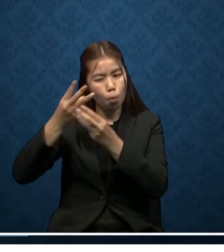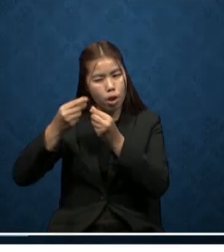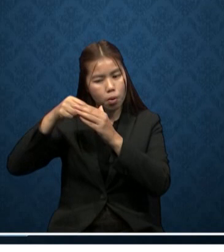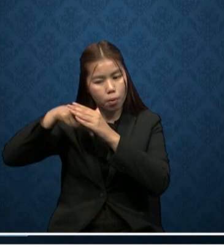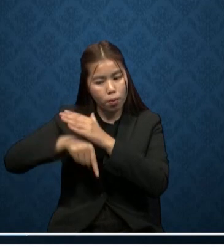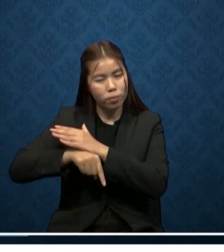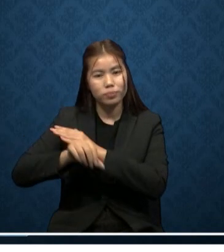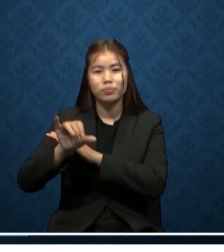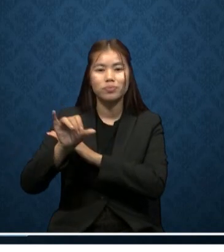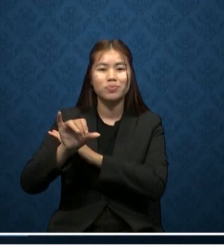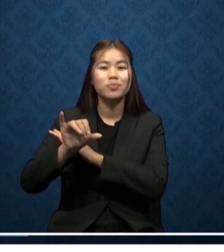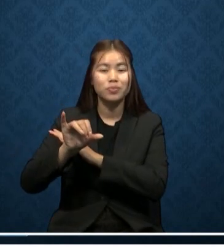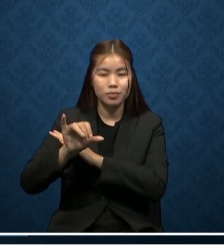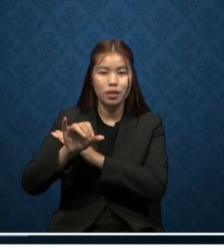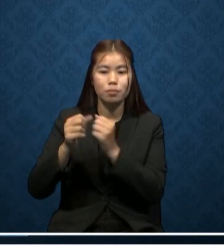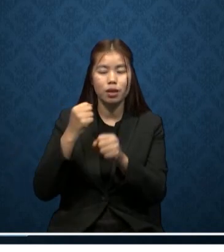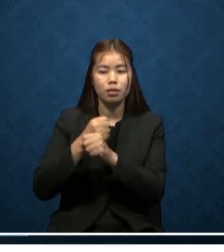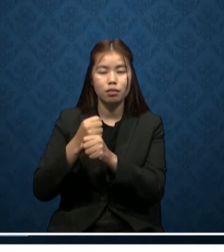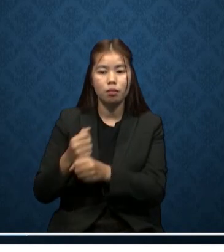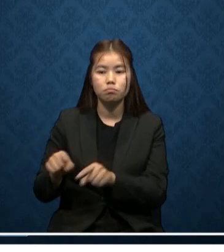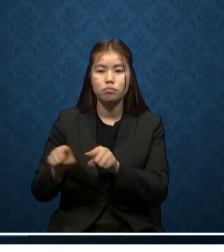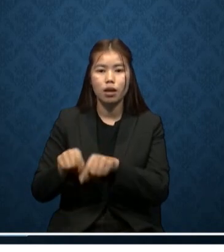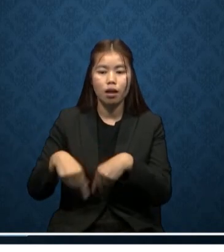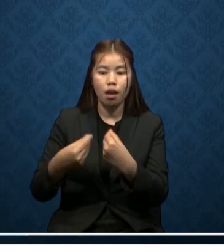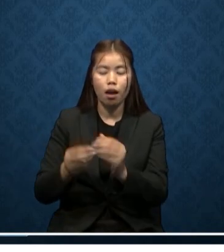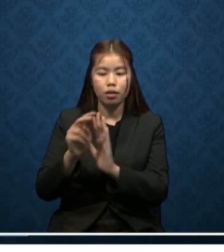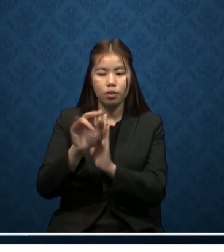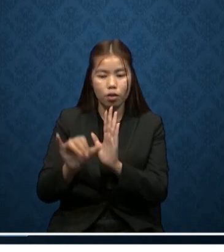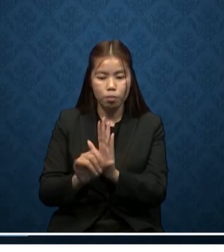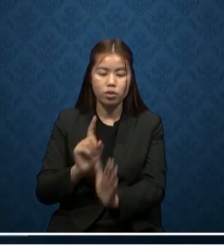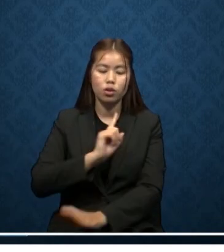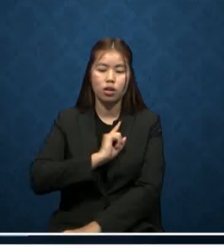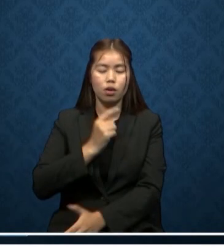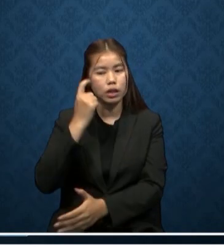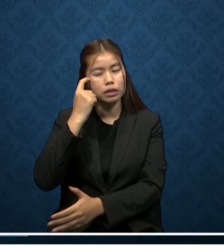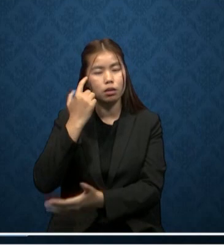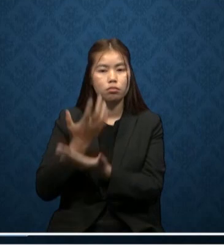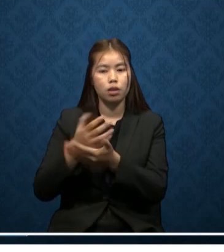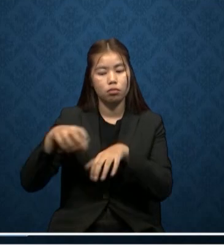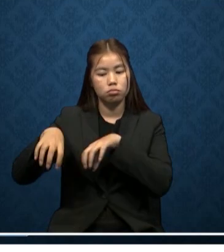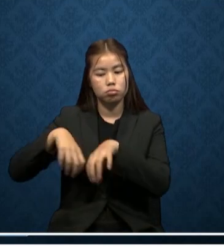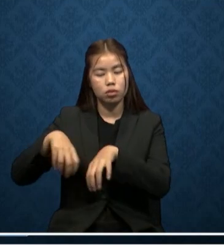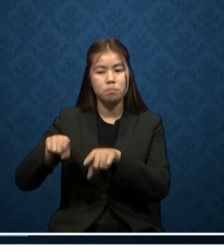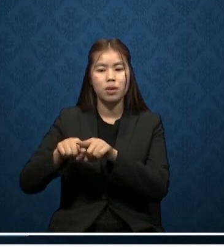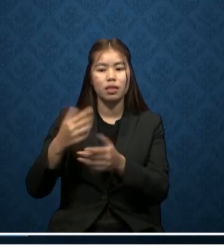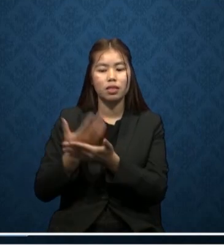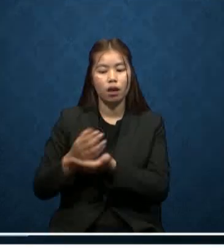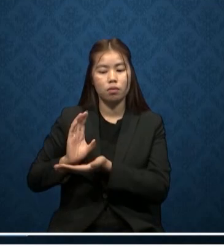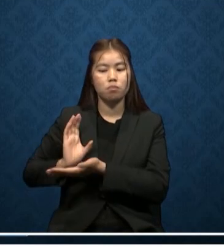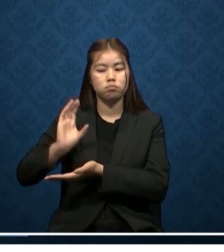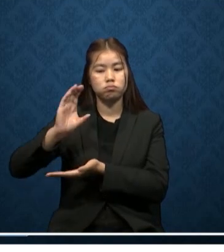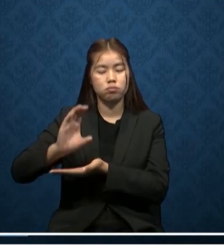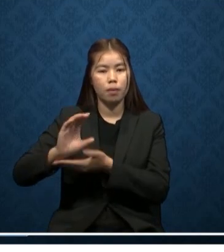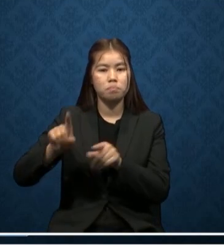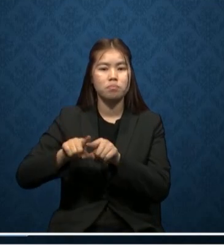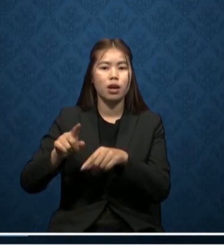งบประมาณก็จะทำมาและมอบนโยบายพอนอบนโยบายเจ้าหน้าที่งบประมาณก็จะเอางบมาณปีที่แล้วมาชักมา